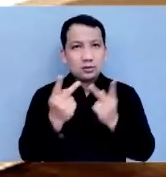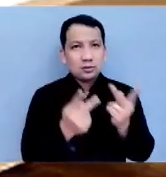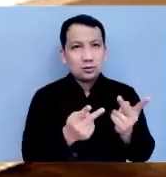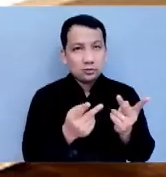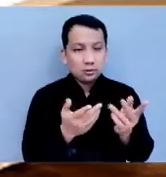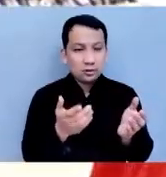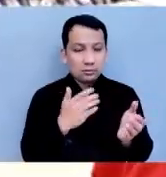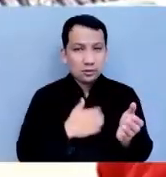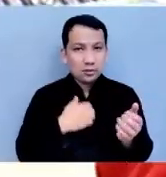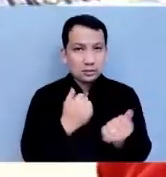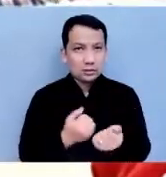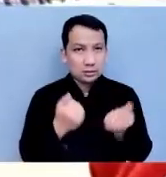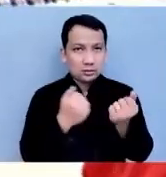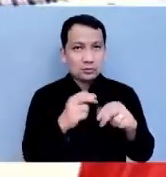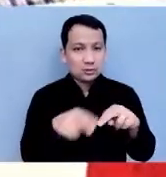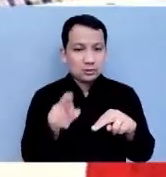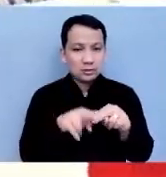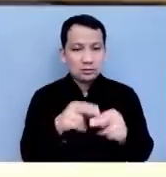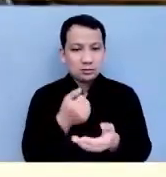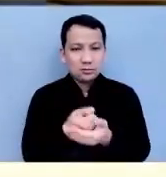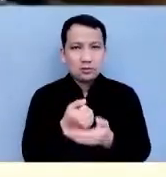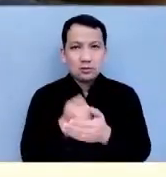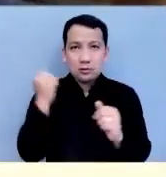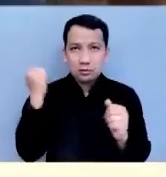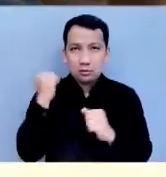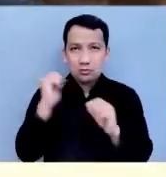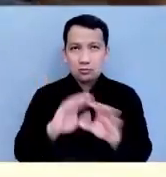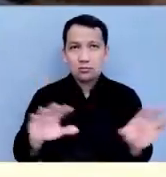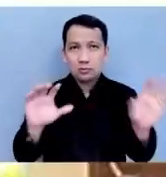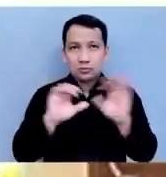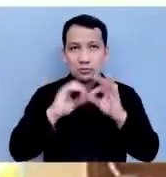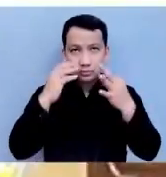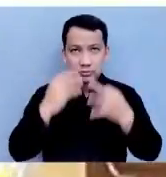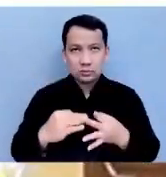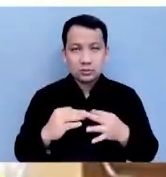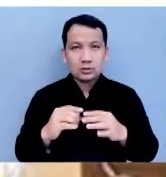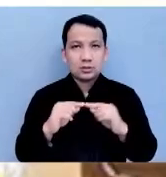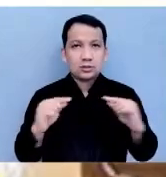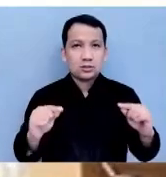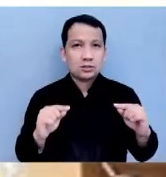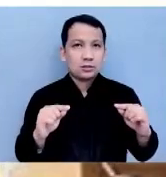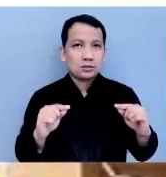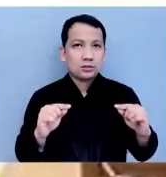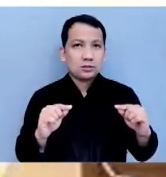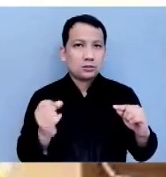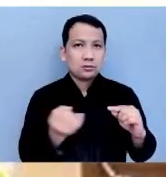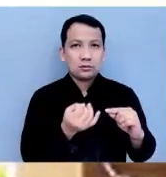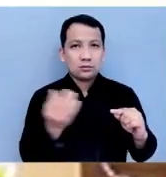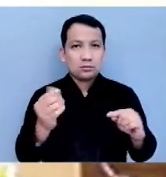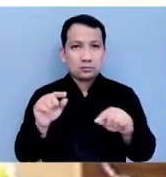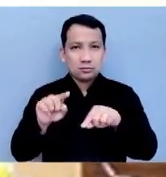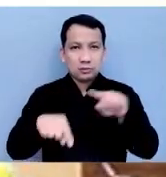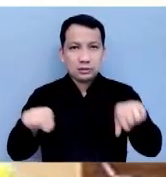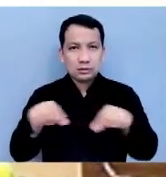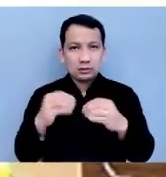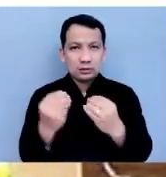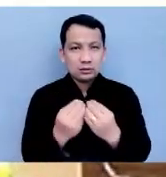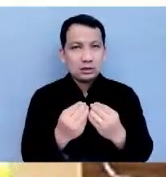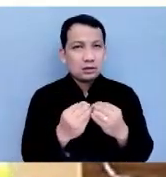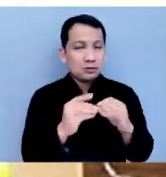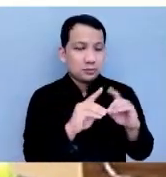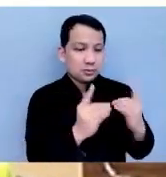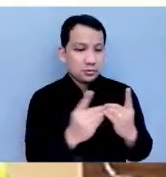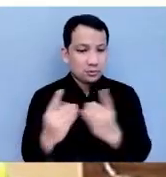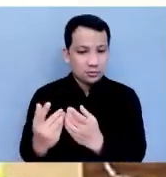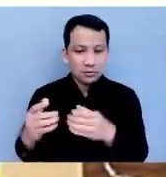sahod. Hopefully, by that time we'll come up with a decision. Oppositions pa rin from several sectors and we have to consider